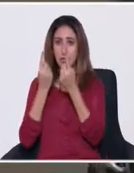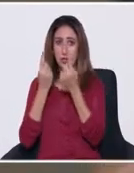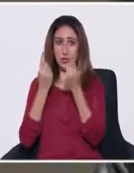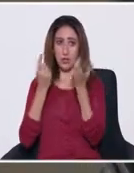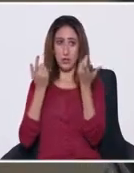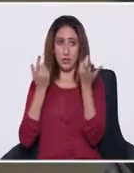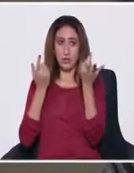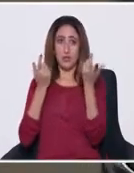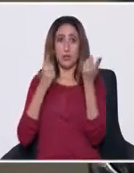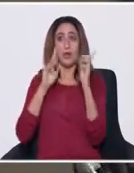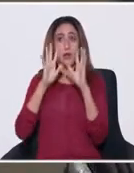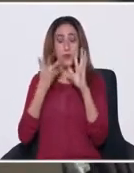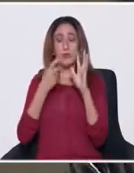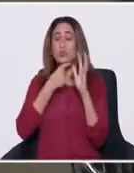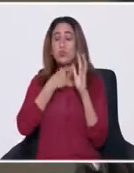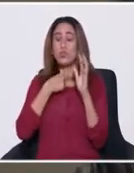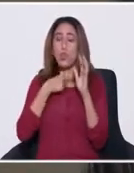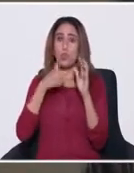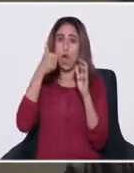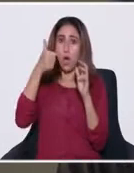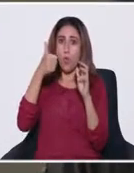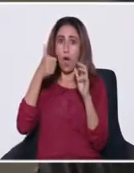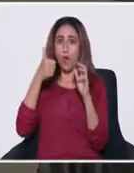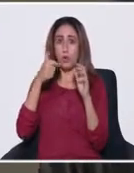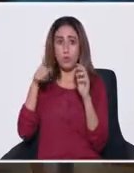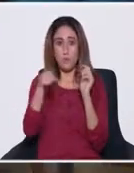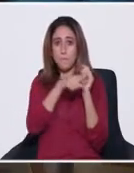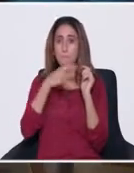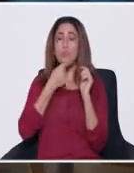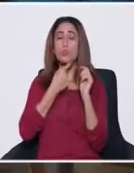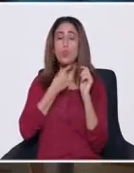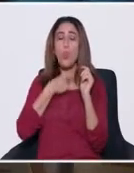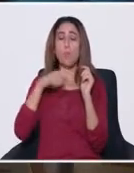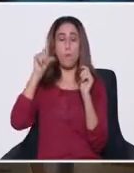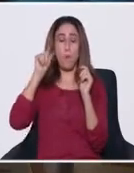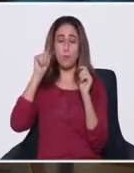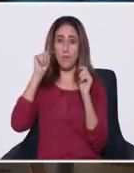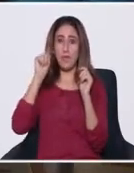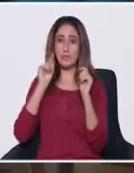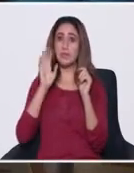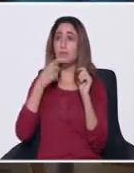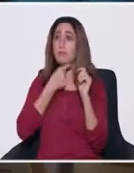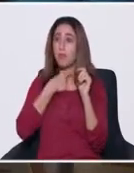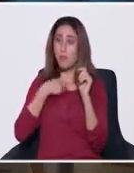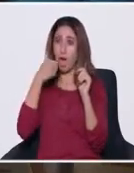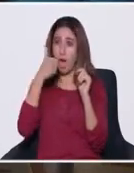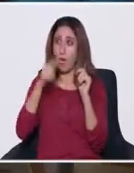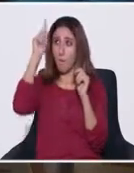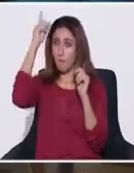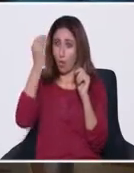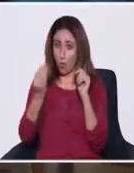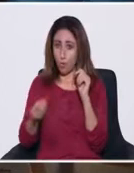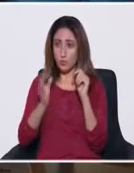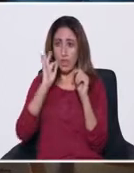ذوي القدرات في ناس بتغني حلو وفي ناس بتغني حلوه قوي، دول اللي بيغنوا حلو قوي. فاي حد بيغني حلو قوي موهوب بشكل غير عادي، ان شاء